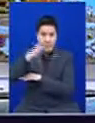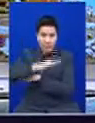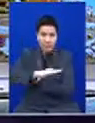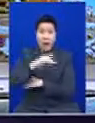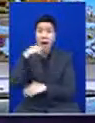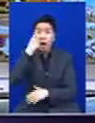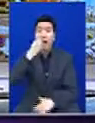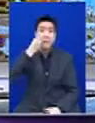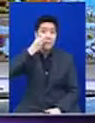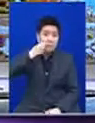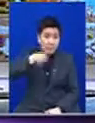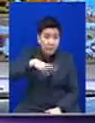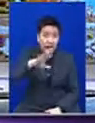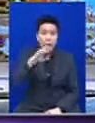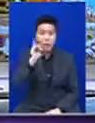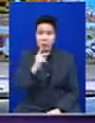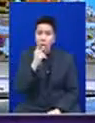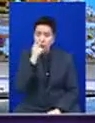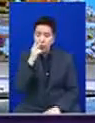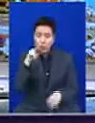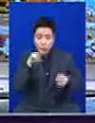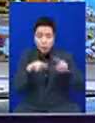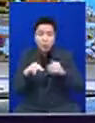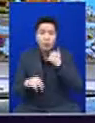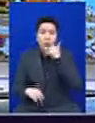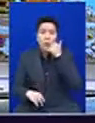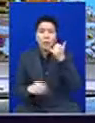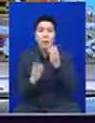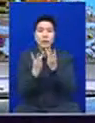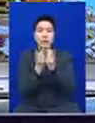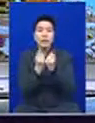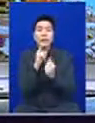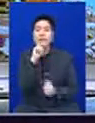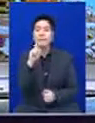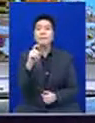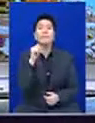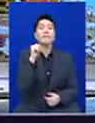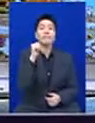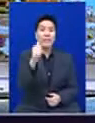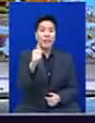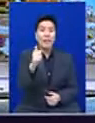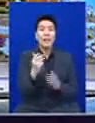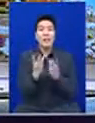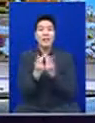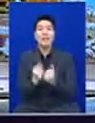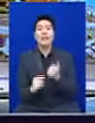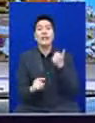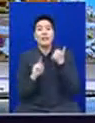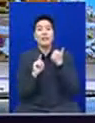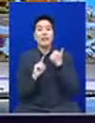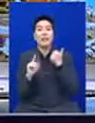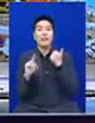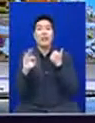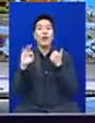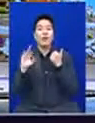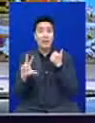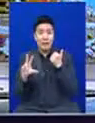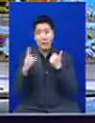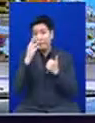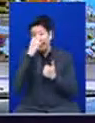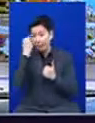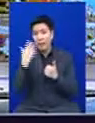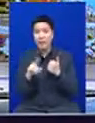จะเดินทางในช่วงไหนก็สามารถโทรสอบถามไปที่ตำรวจทางหลวงนะคร ับใช่ค่ะหมายเลขโทรศัพท์1193ตำรวจทางหลวงนะคะ